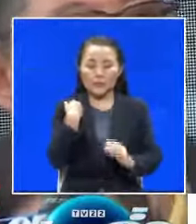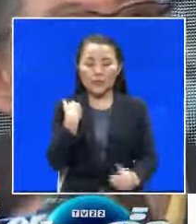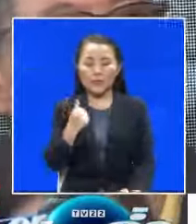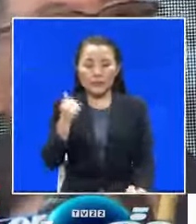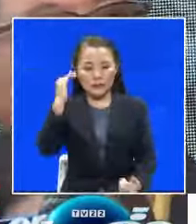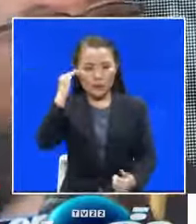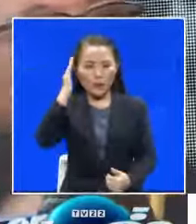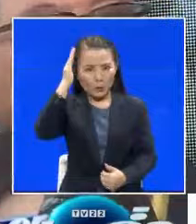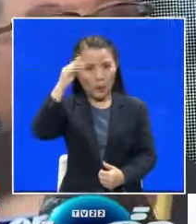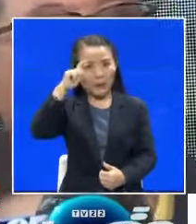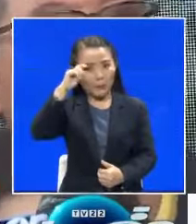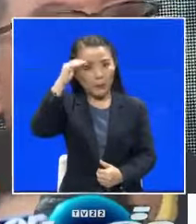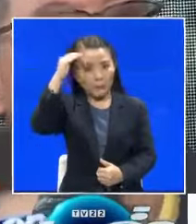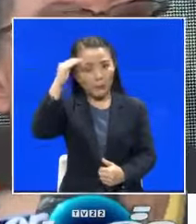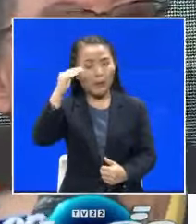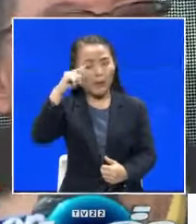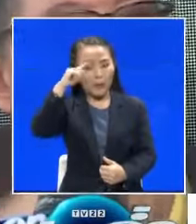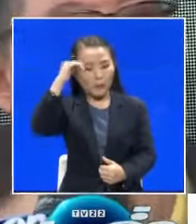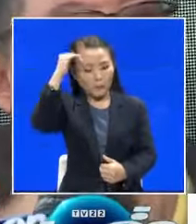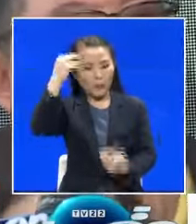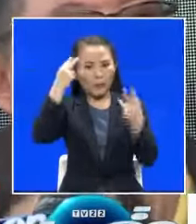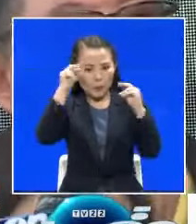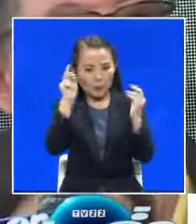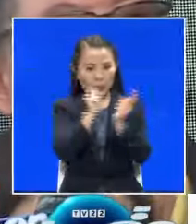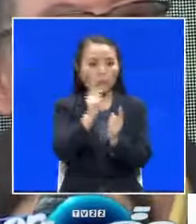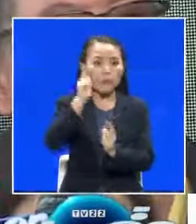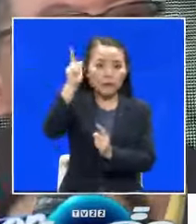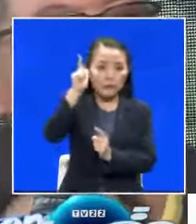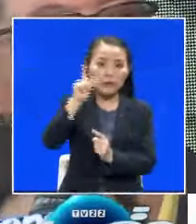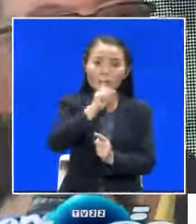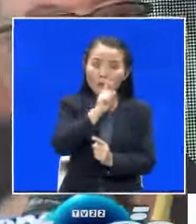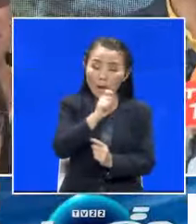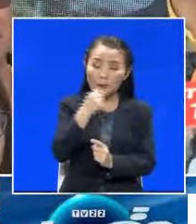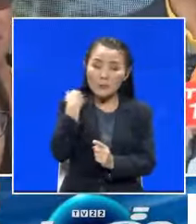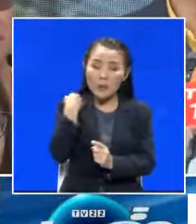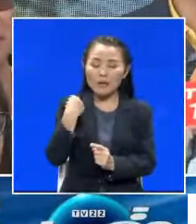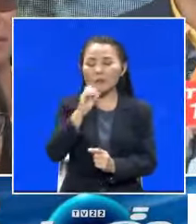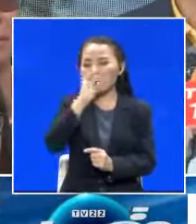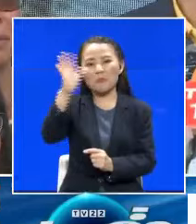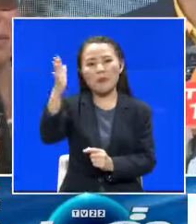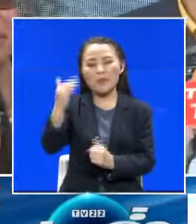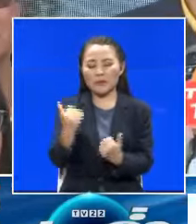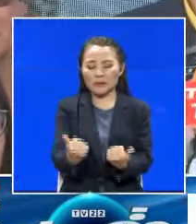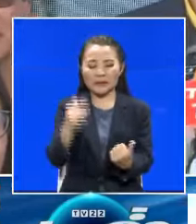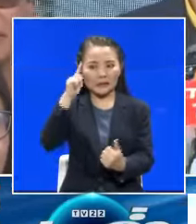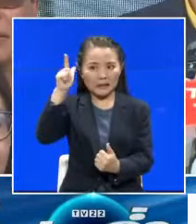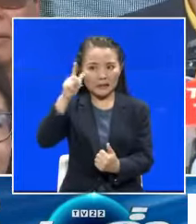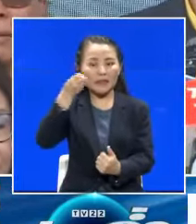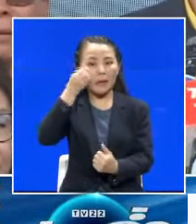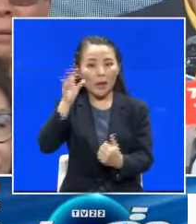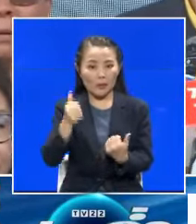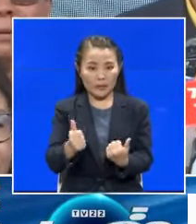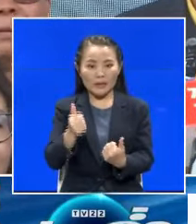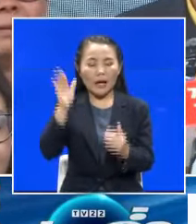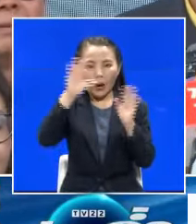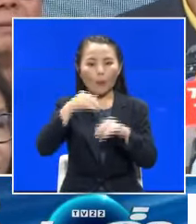พบคุณทักษิณเพื่อขอคำแนะนำอะไรหรือเปล่าท่านนายกบอกว่าไม่มีนะยังไม่มีเพราะว่าท่านเพิ่งออกมาเช้านี้เองคิดว่าในฐานะพ่อเ